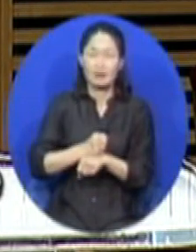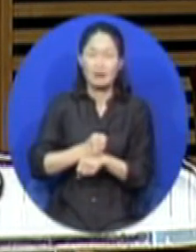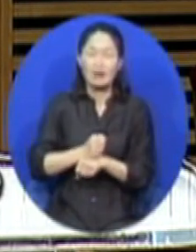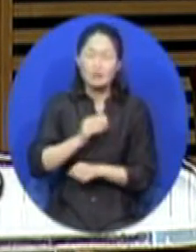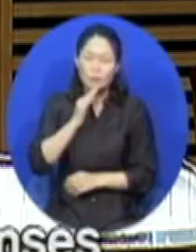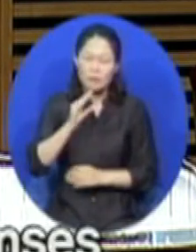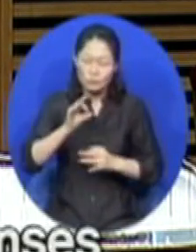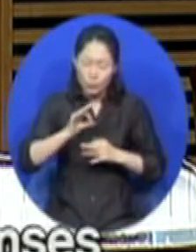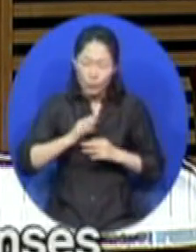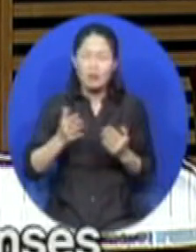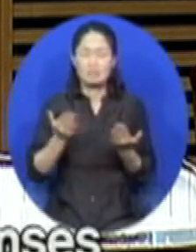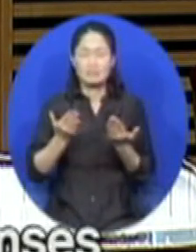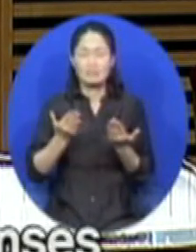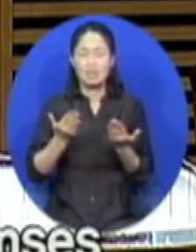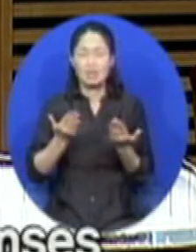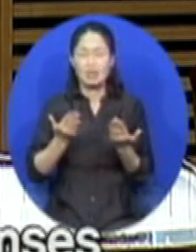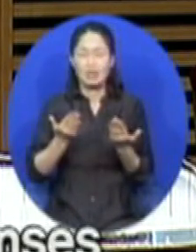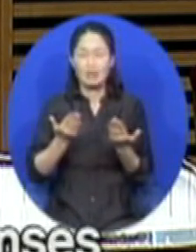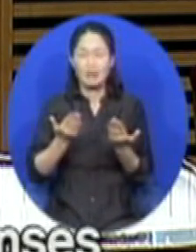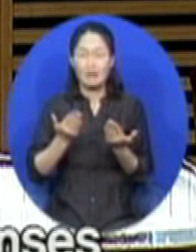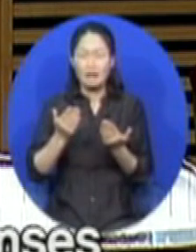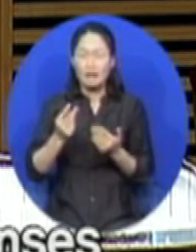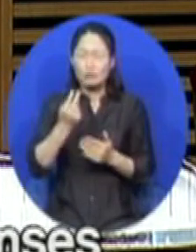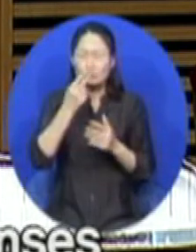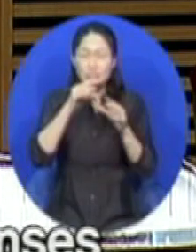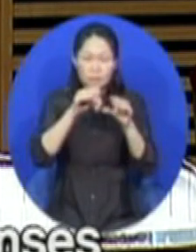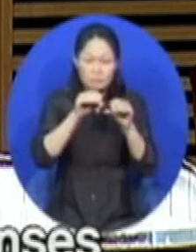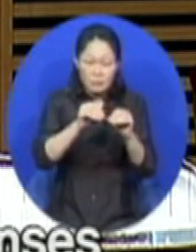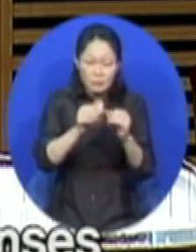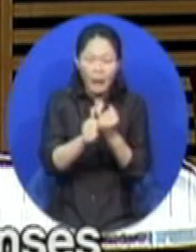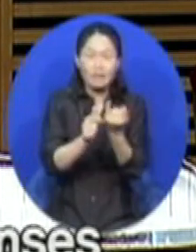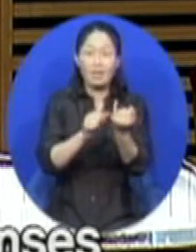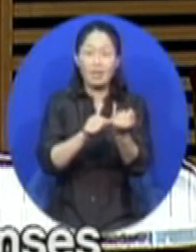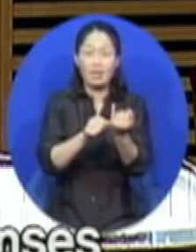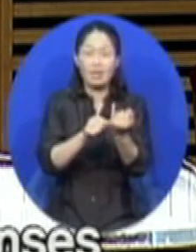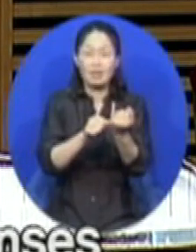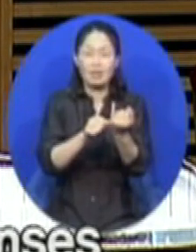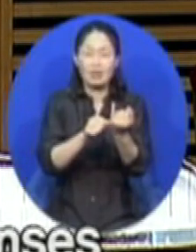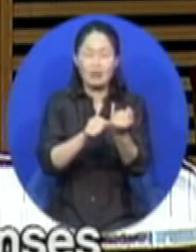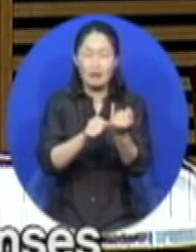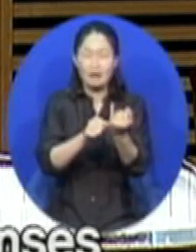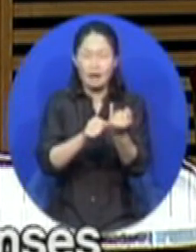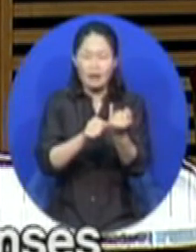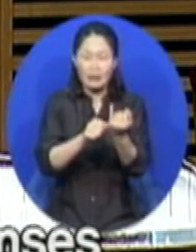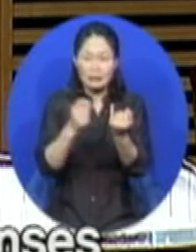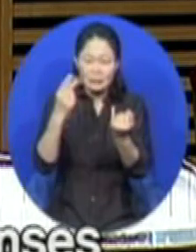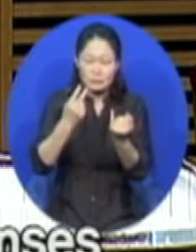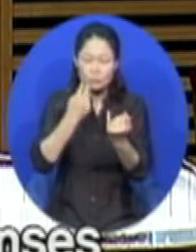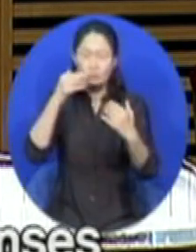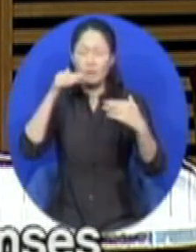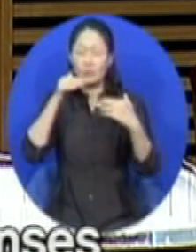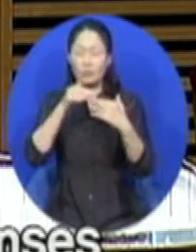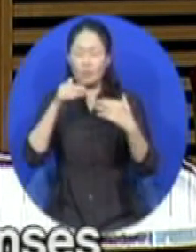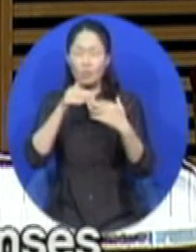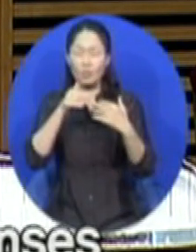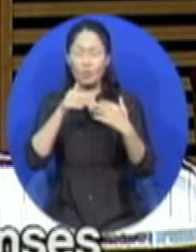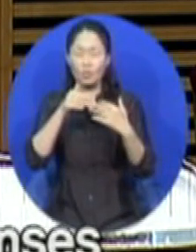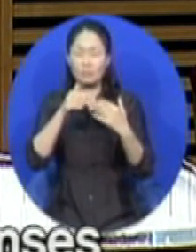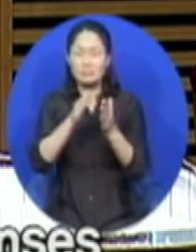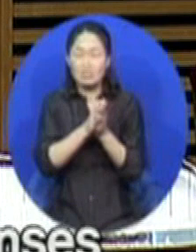참 놀라운 일이지요 숨이 멎어 떠난 아내에게 가쁜 숨이 다시 돌아오는 거예요